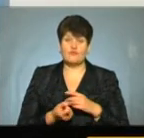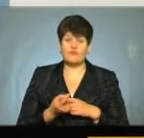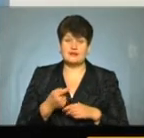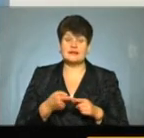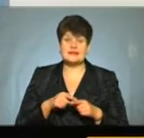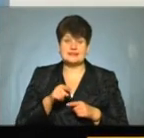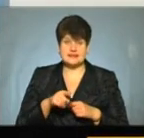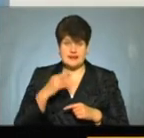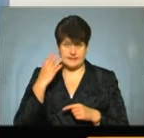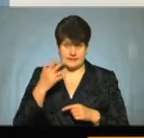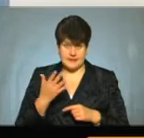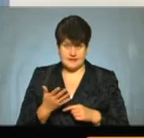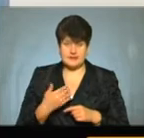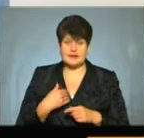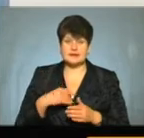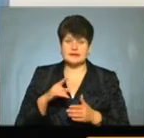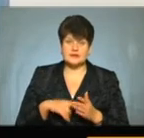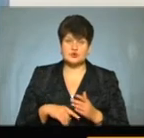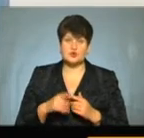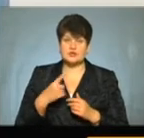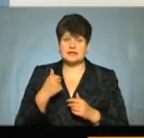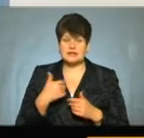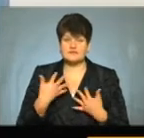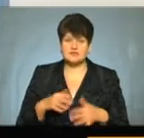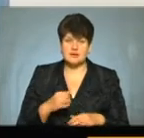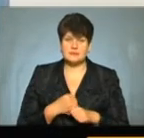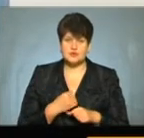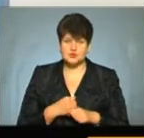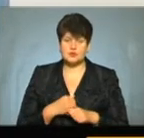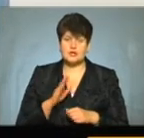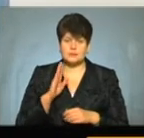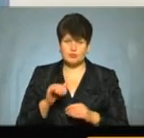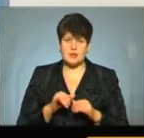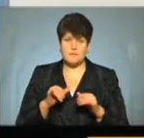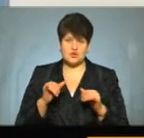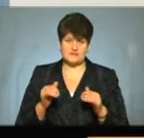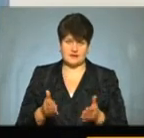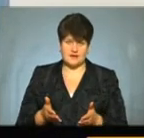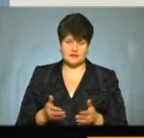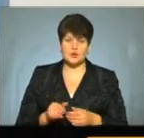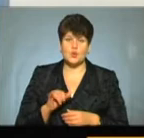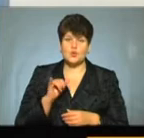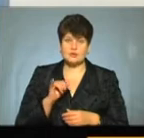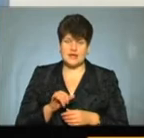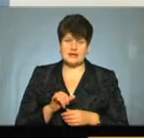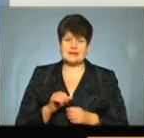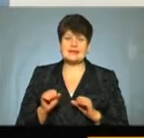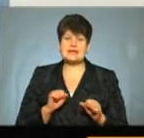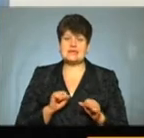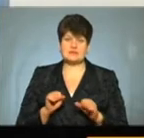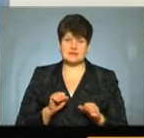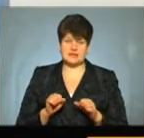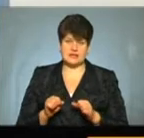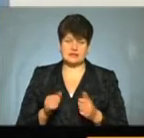ідея, і, надіюся, рік вже вона працює, і надіюся, що буде вона процвітати, оскільки в неї керівник,